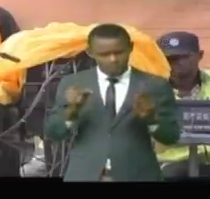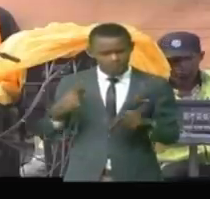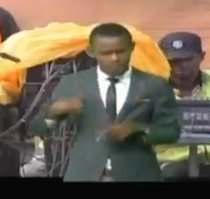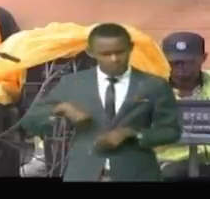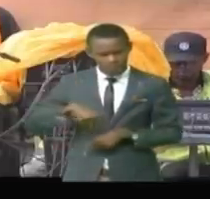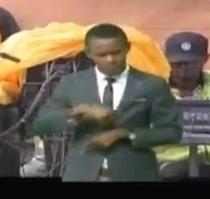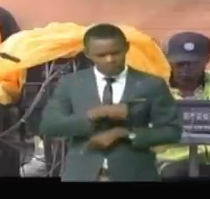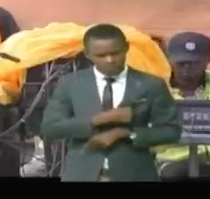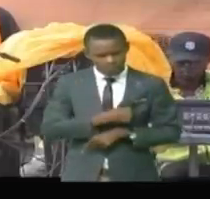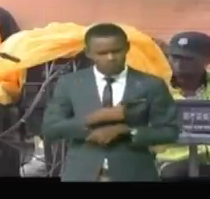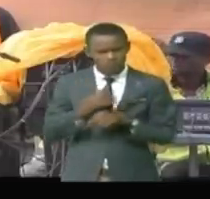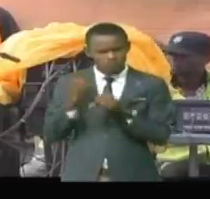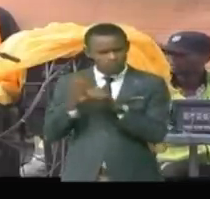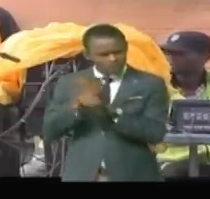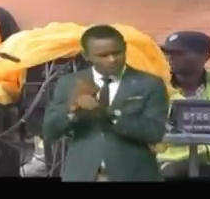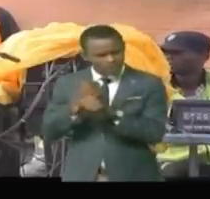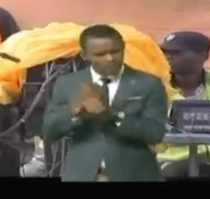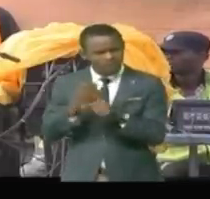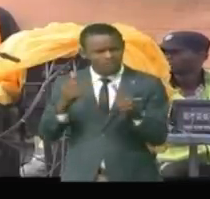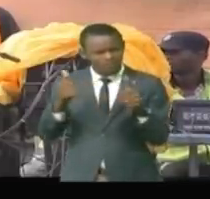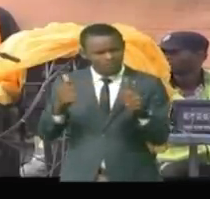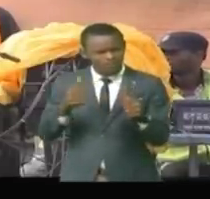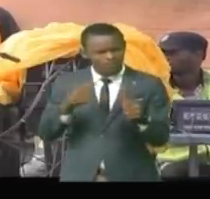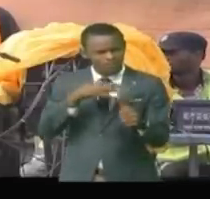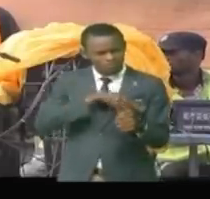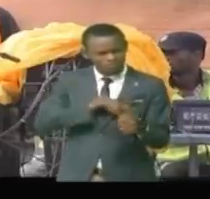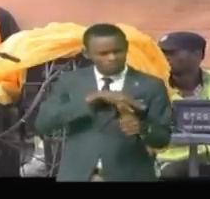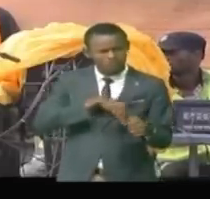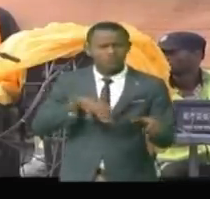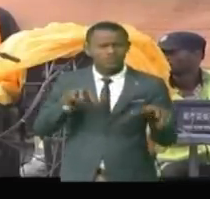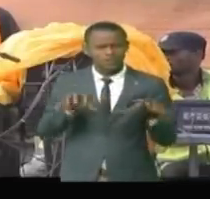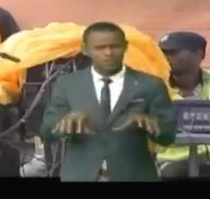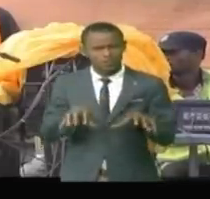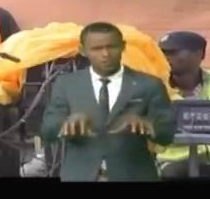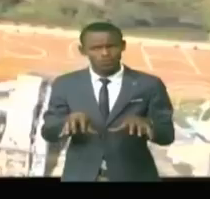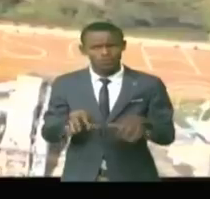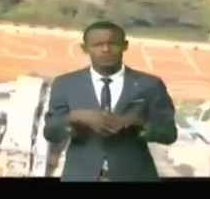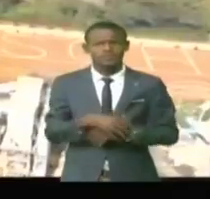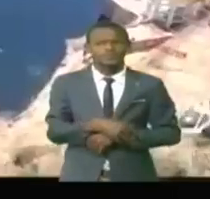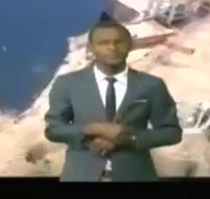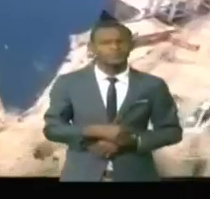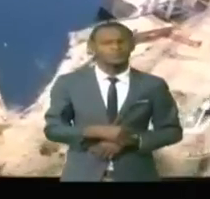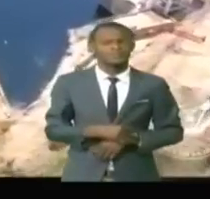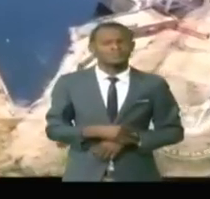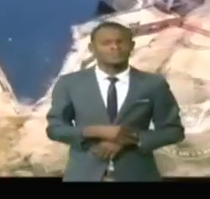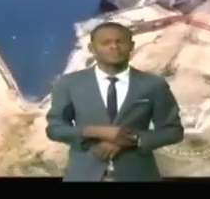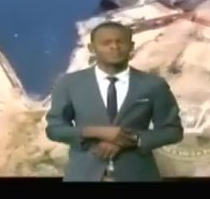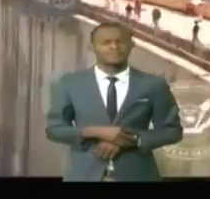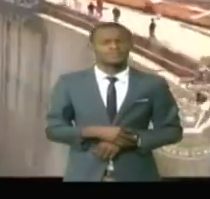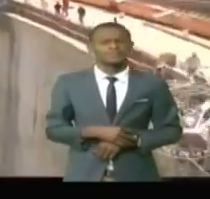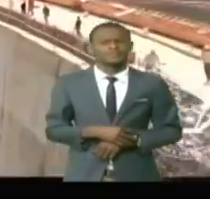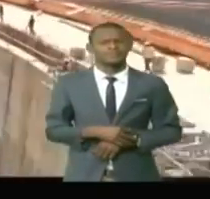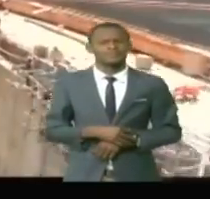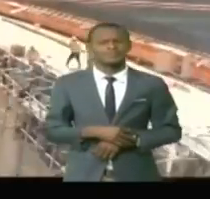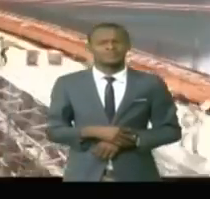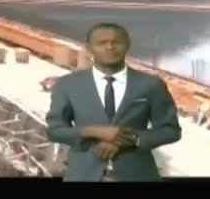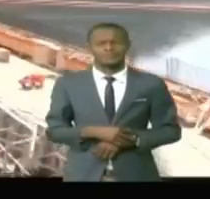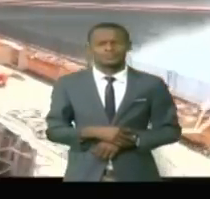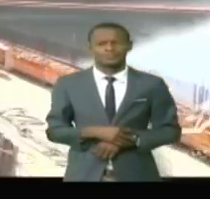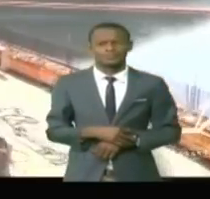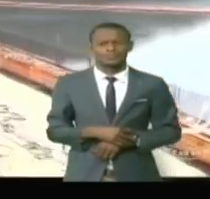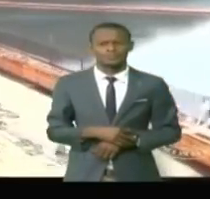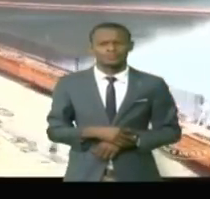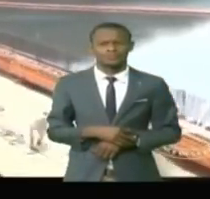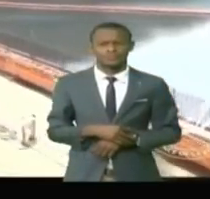temps les intérêts de la République tout en protégeant les droits de toutes les parties. Le barrage de Boussanga, avec sa capacité